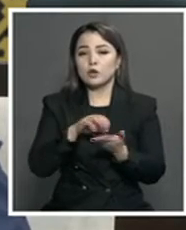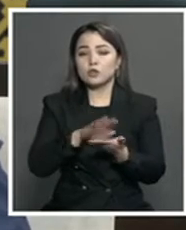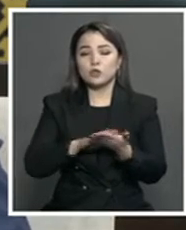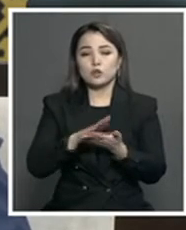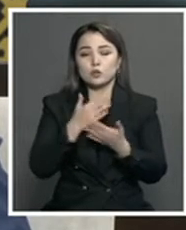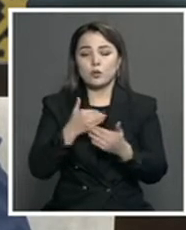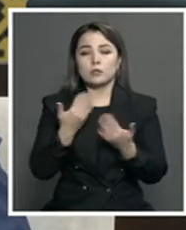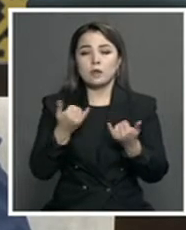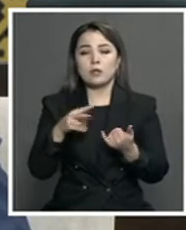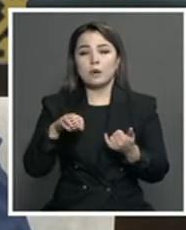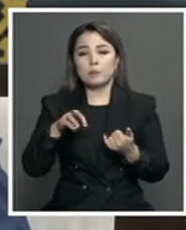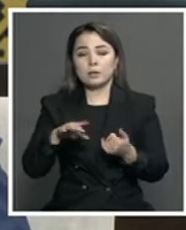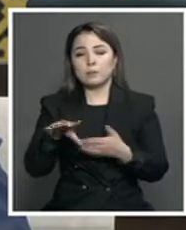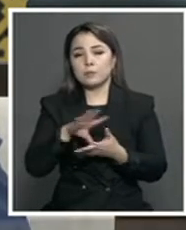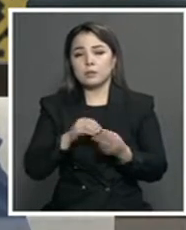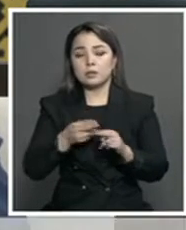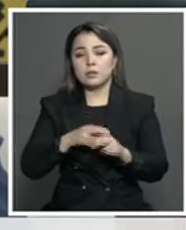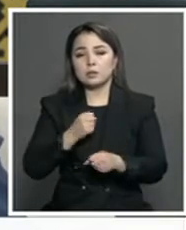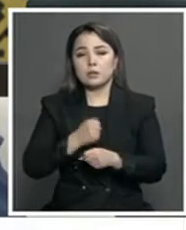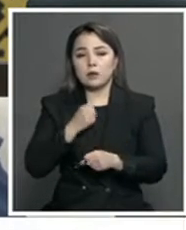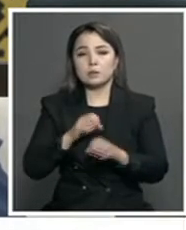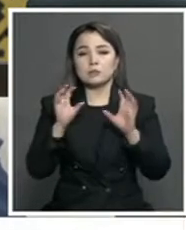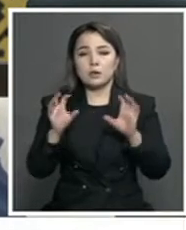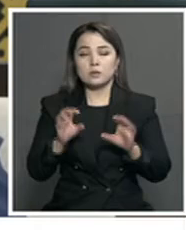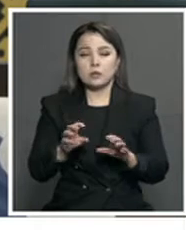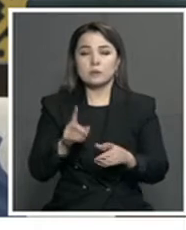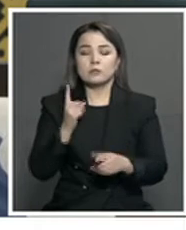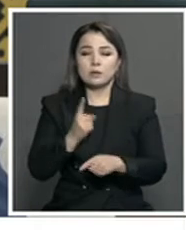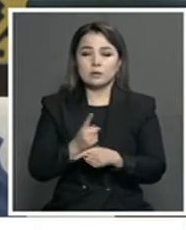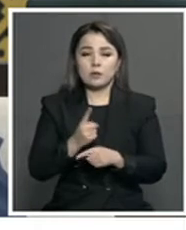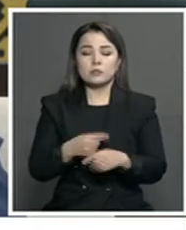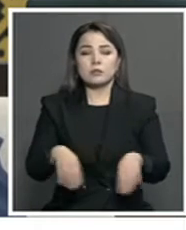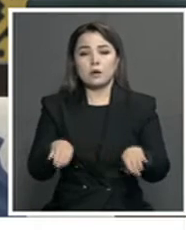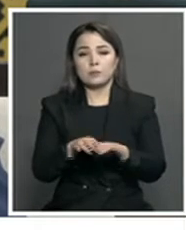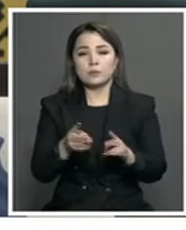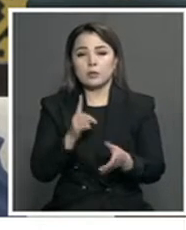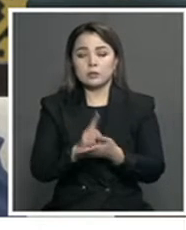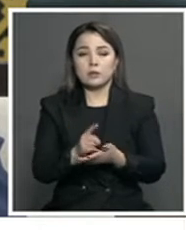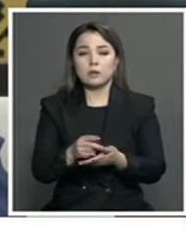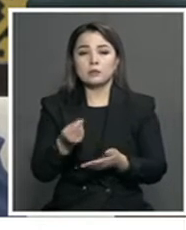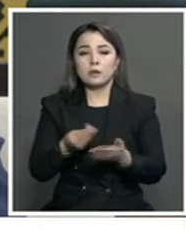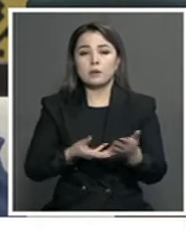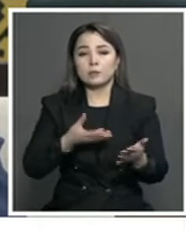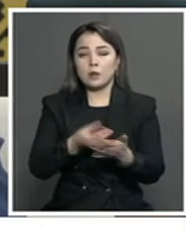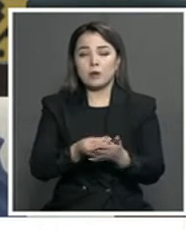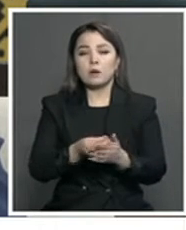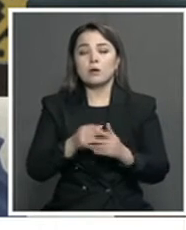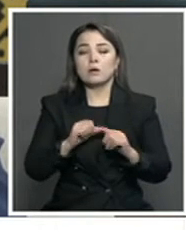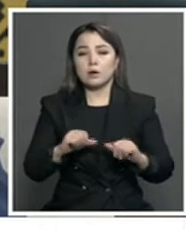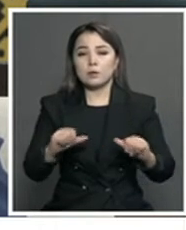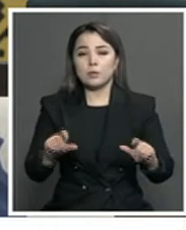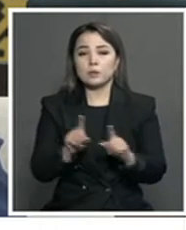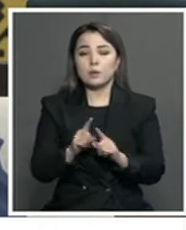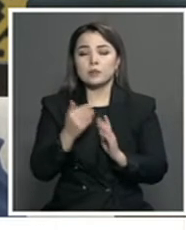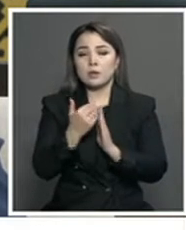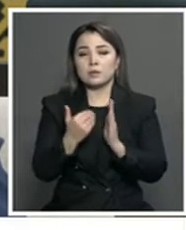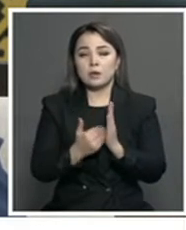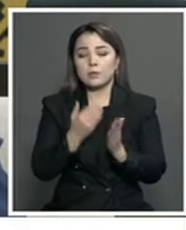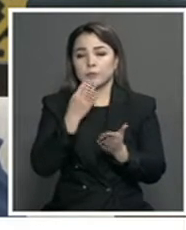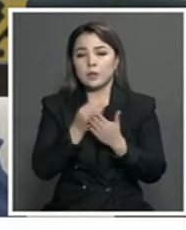ломбард заңды түрде қайтадан құрылуға тиіс немесе мүлдем жабылуы керек. Бұдан бөлек қарыз бергенде комиссия көлемін реттеуге және